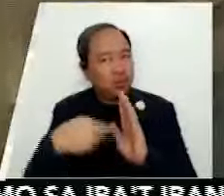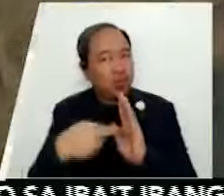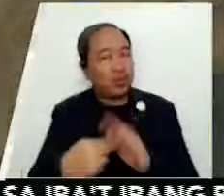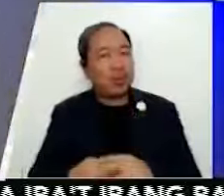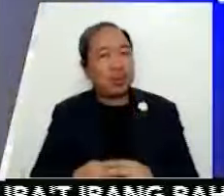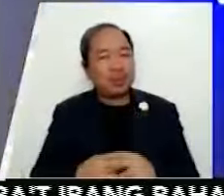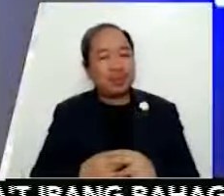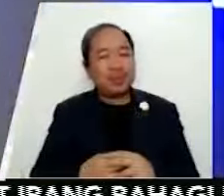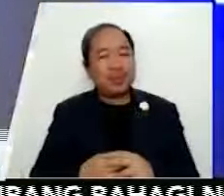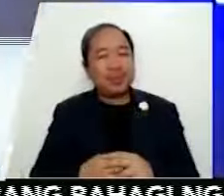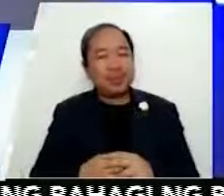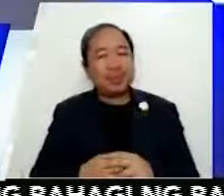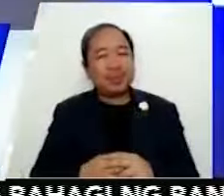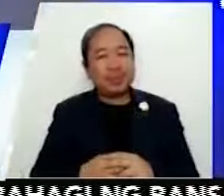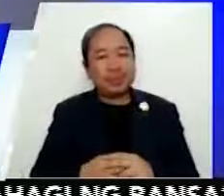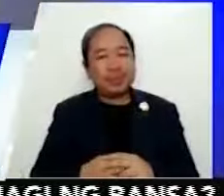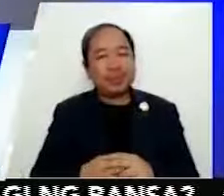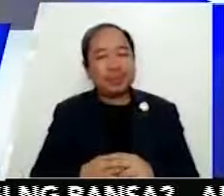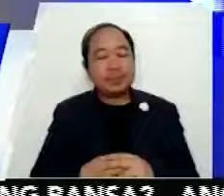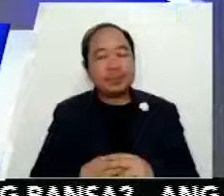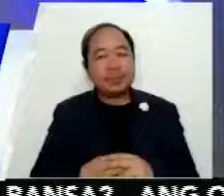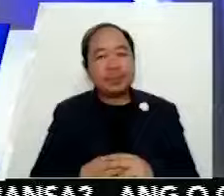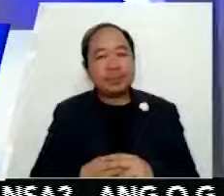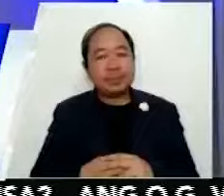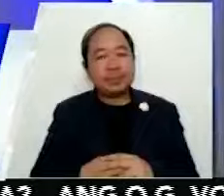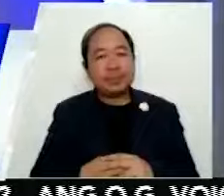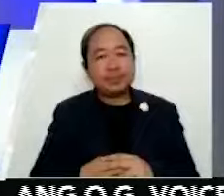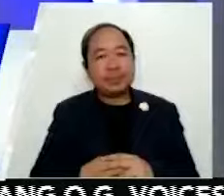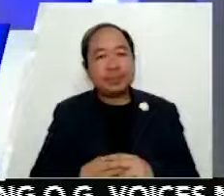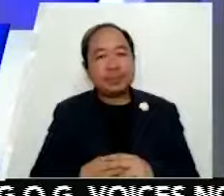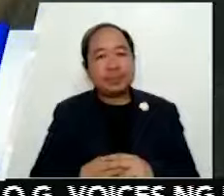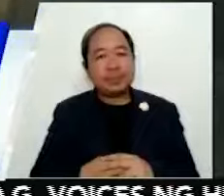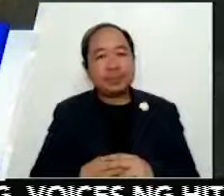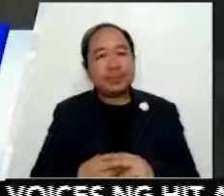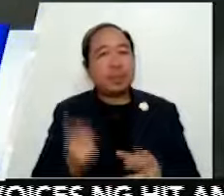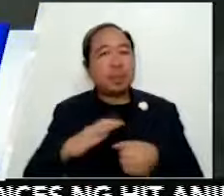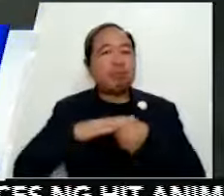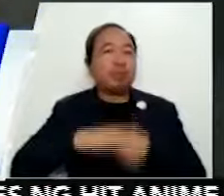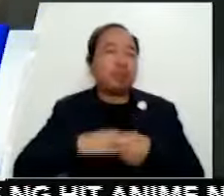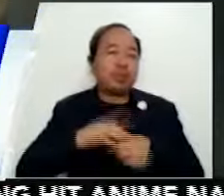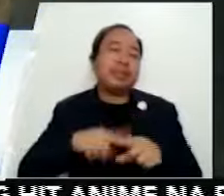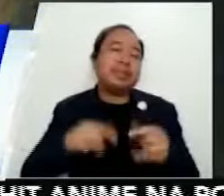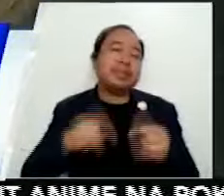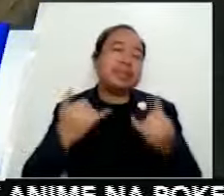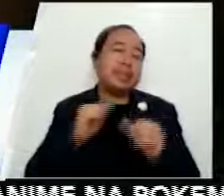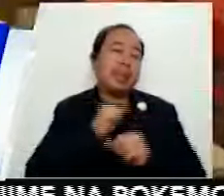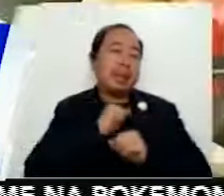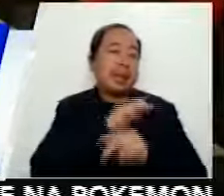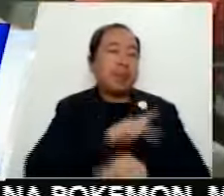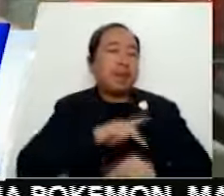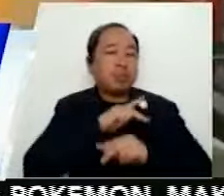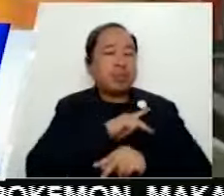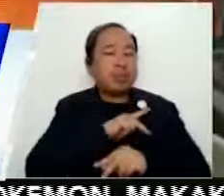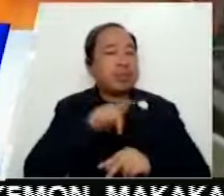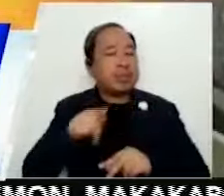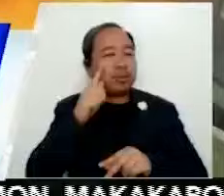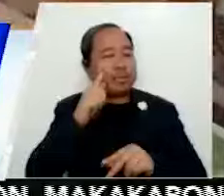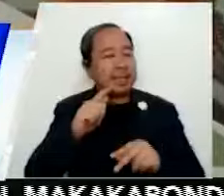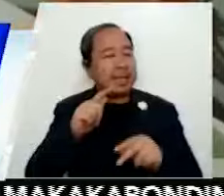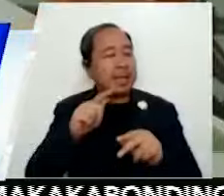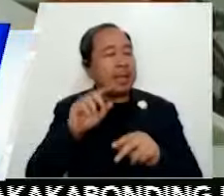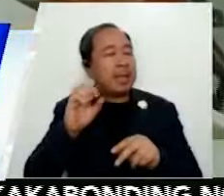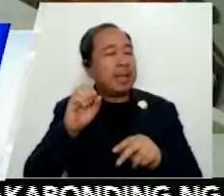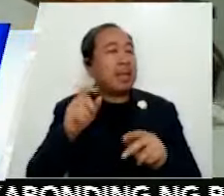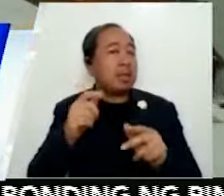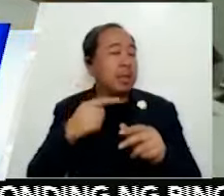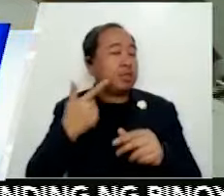Pressured pero thankful and blessed si Sparkle artist Michael Seger na first time bibida sa upcoming Kapuso adaptation ng hit K-drama na